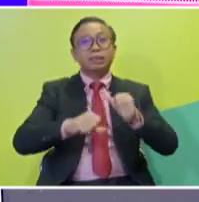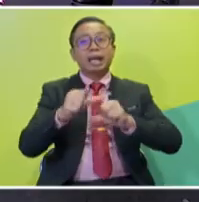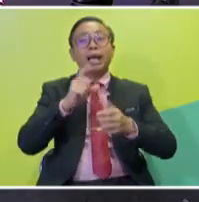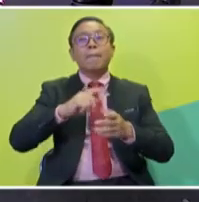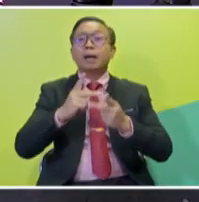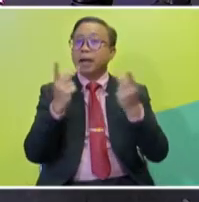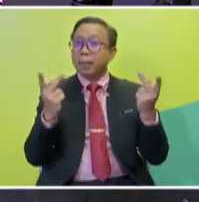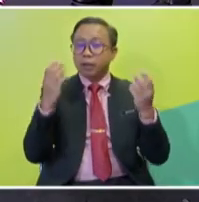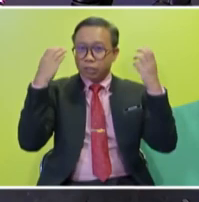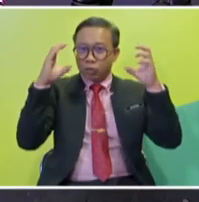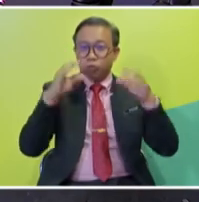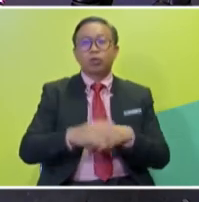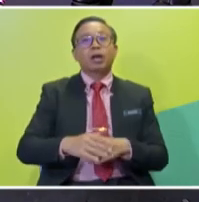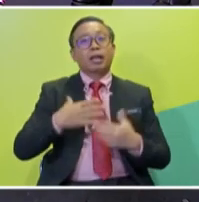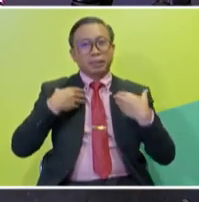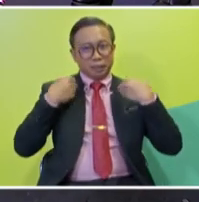kabar